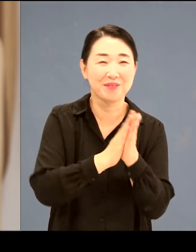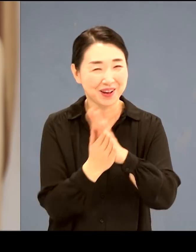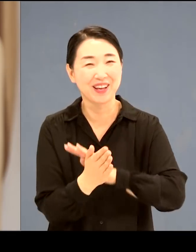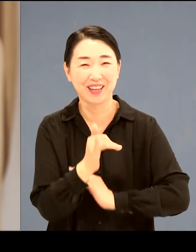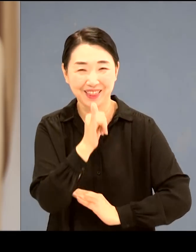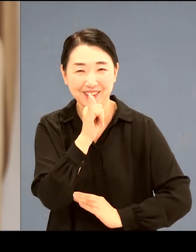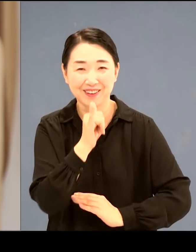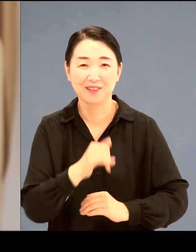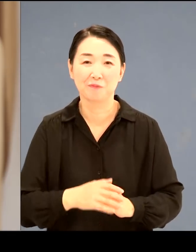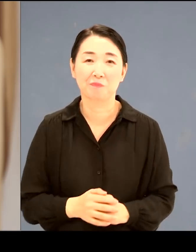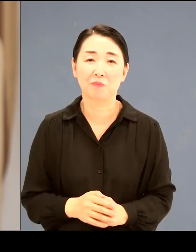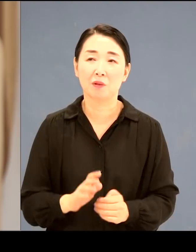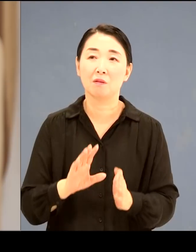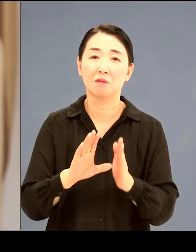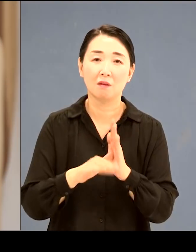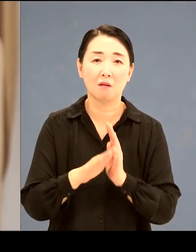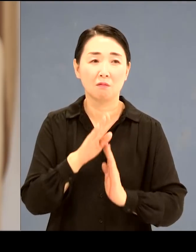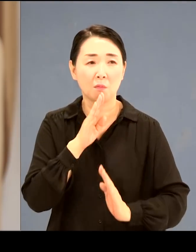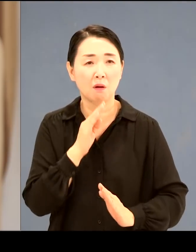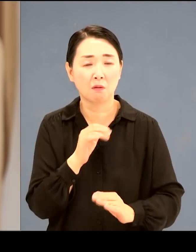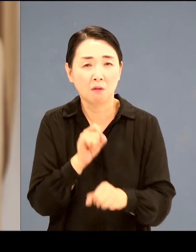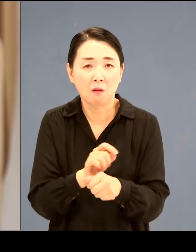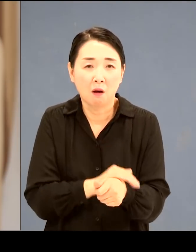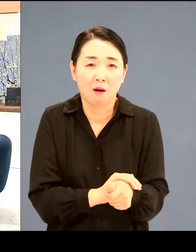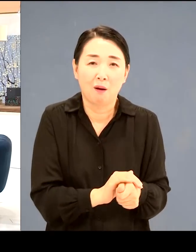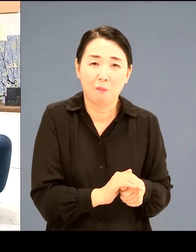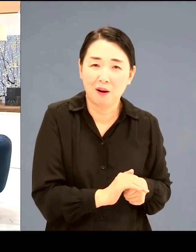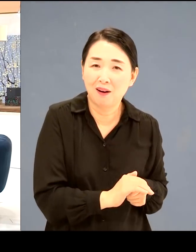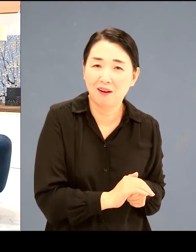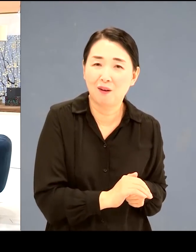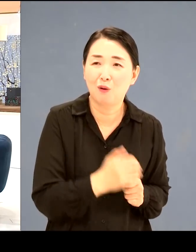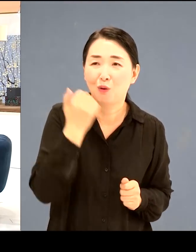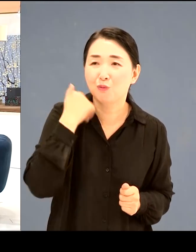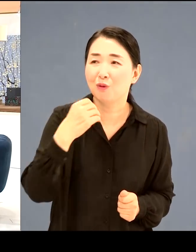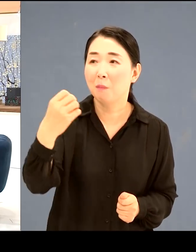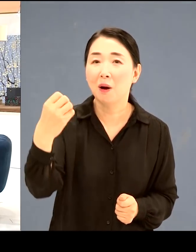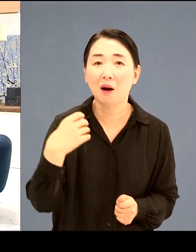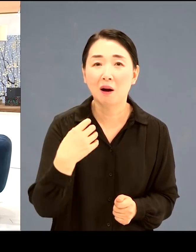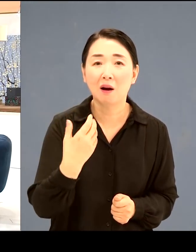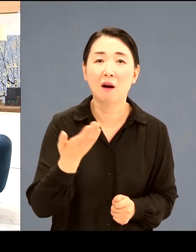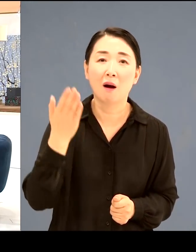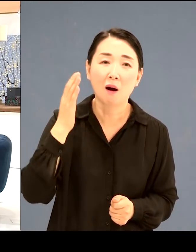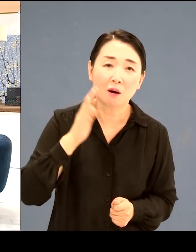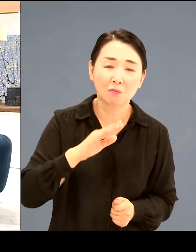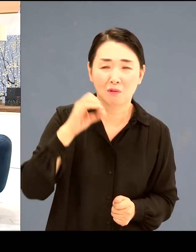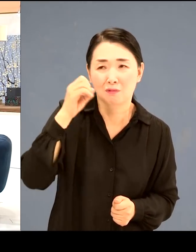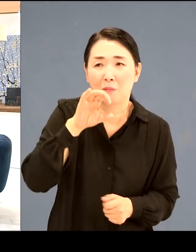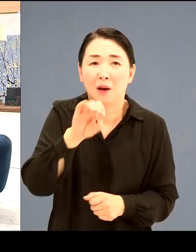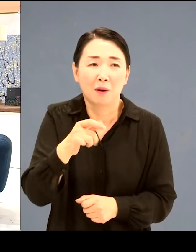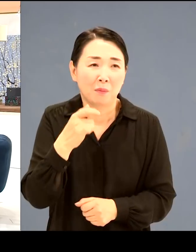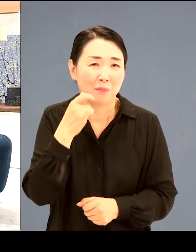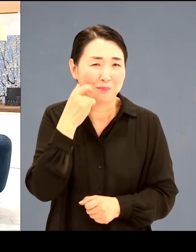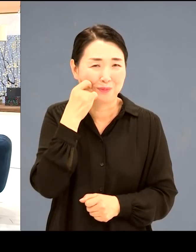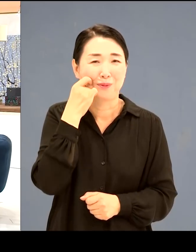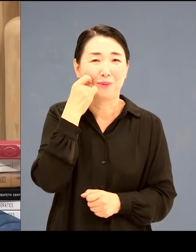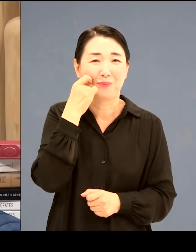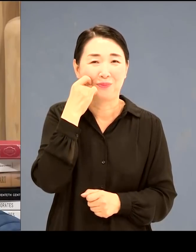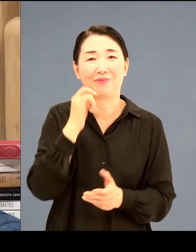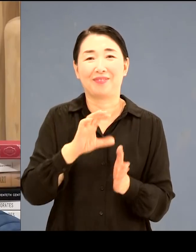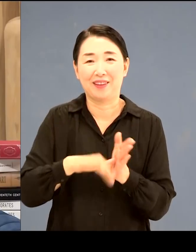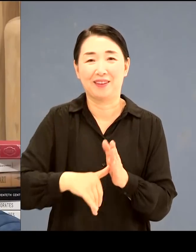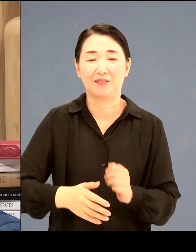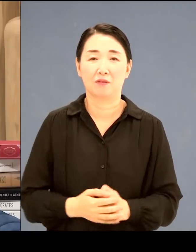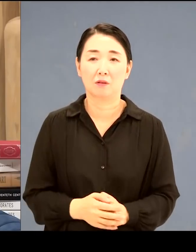정도거든요. 그 당시에는 진짜 너무 소심해서 누가 이렇게 얘기를 해도 얘기도 잘 못하고 그런 시절이어서